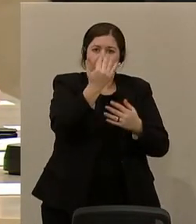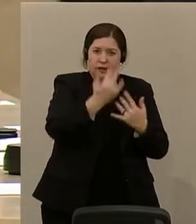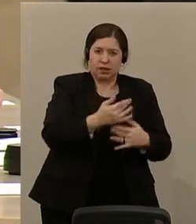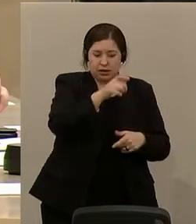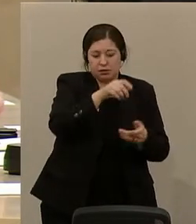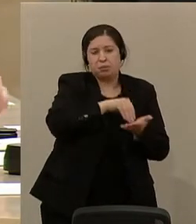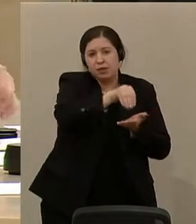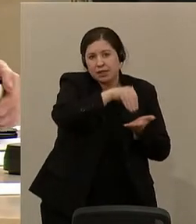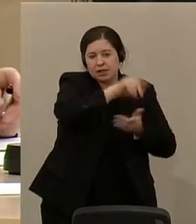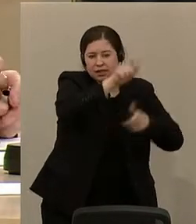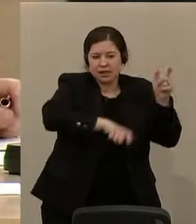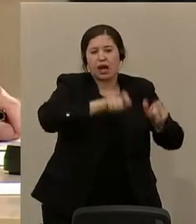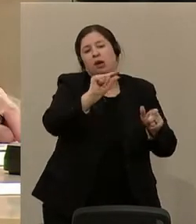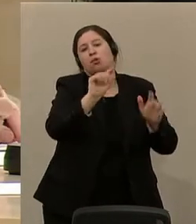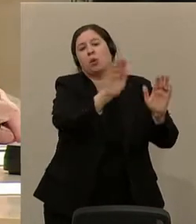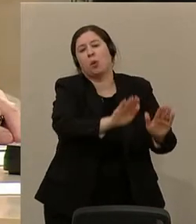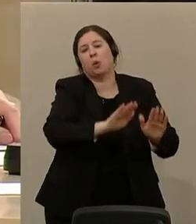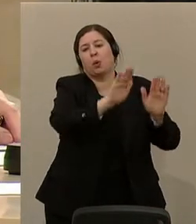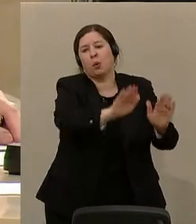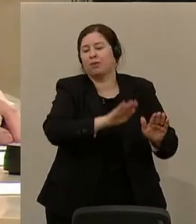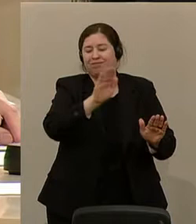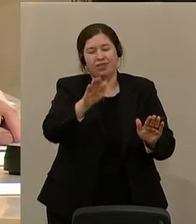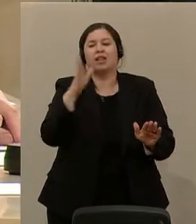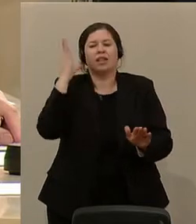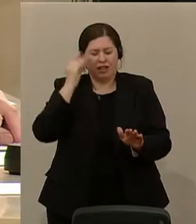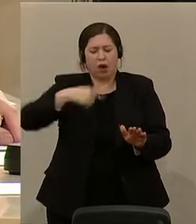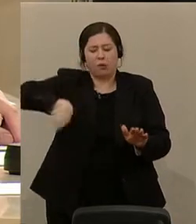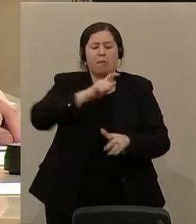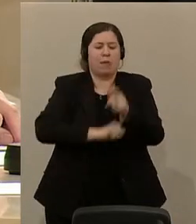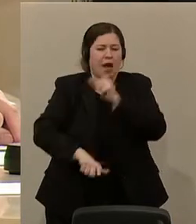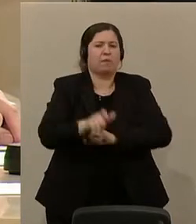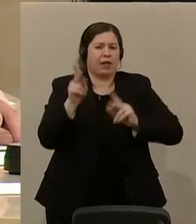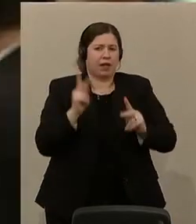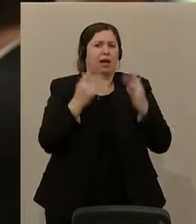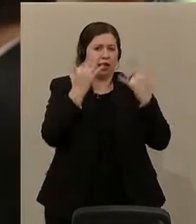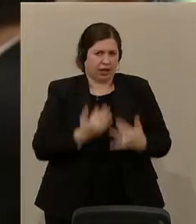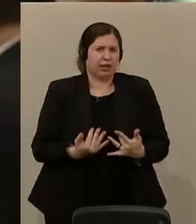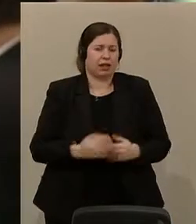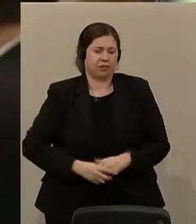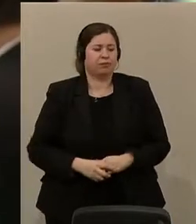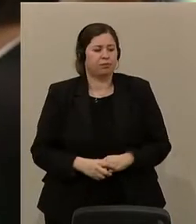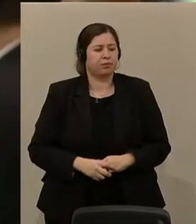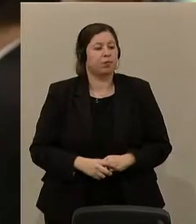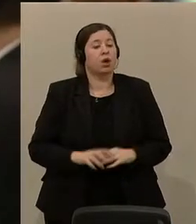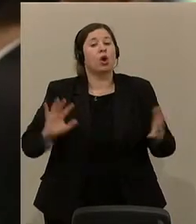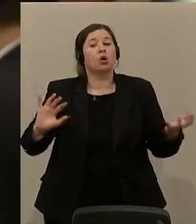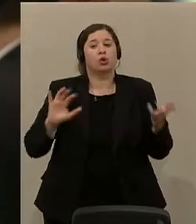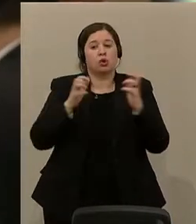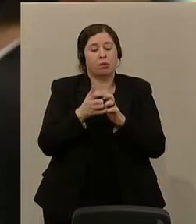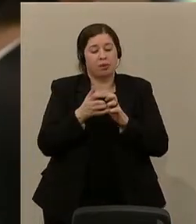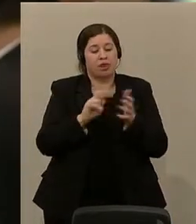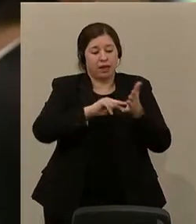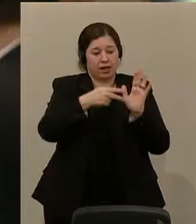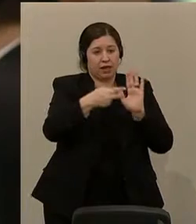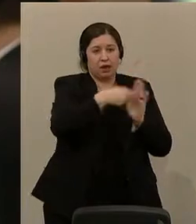und wir glauben dass genau das passiert ist wir glauben unsere beamten können durchaus rechnen zusammenfassen die geplanten